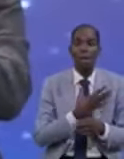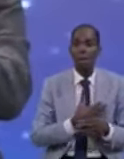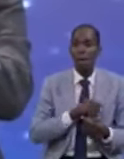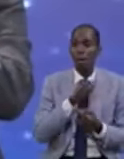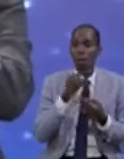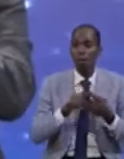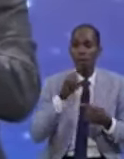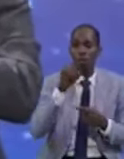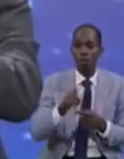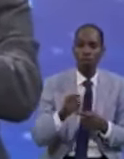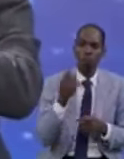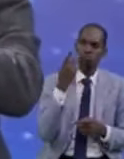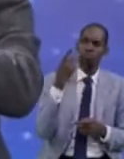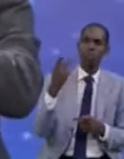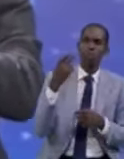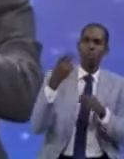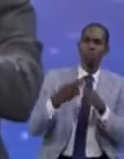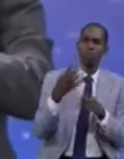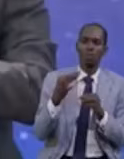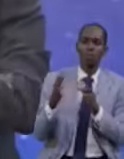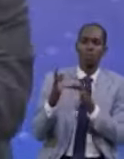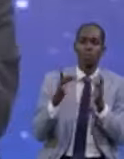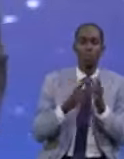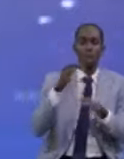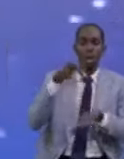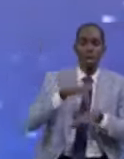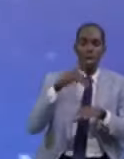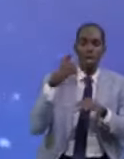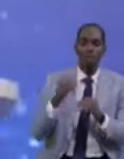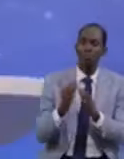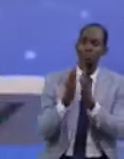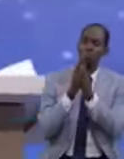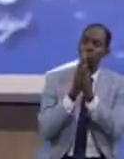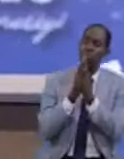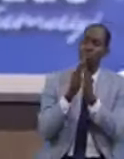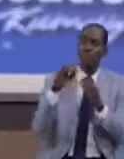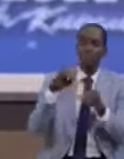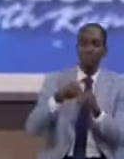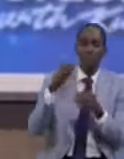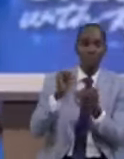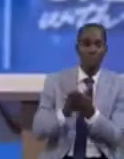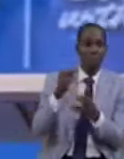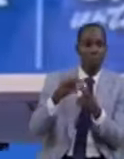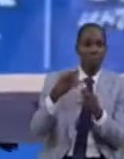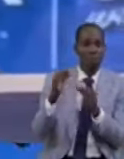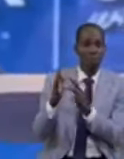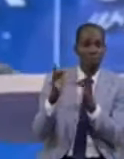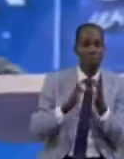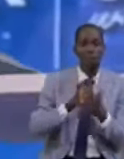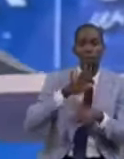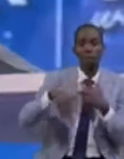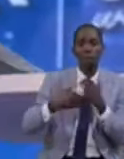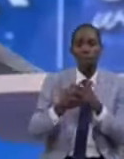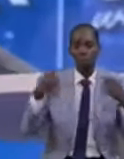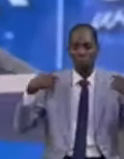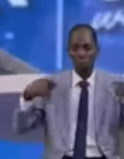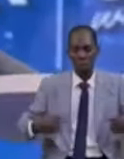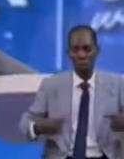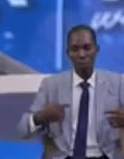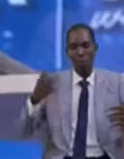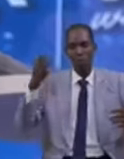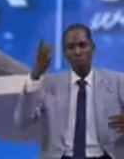de Jésus verset 9 de lui second psaume 1459 quand tu entends le nom toutes les maladies